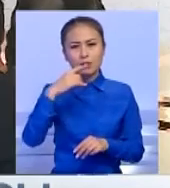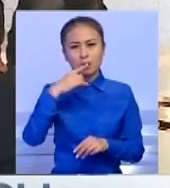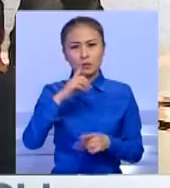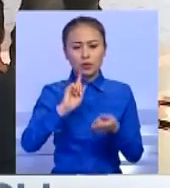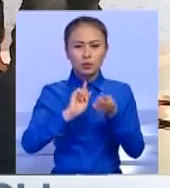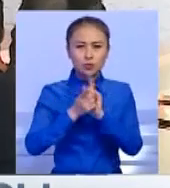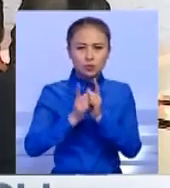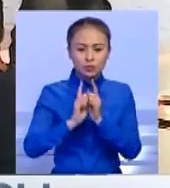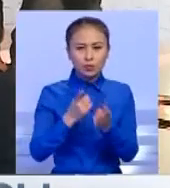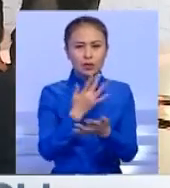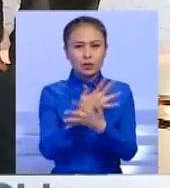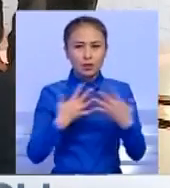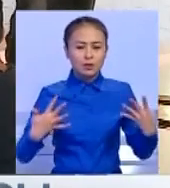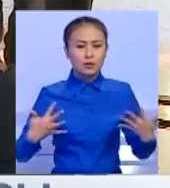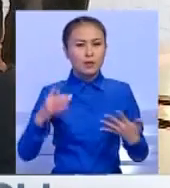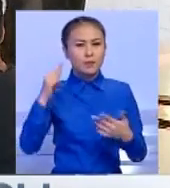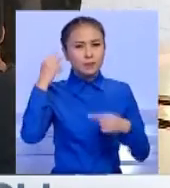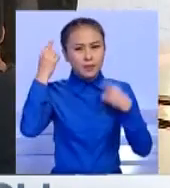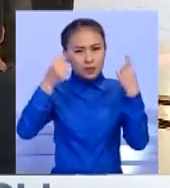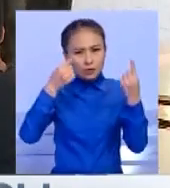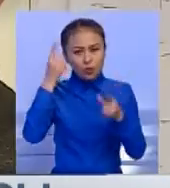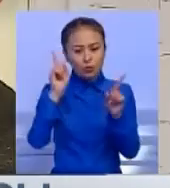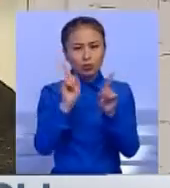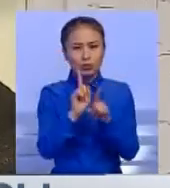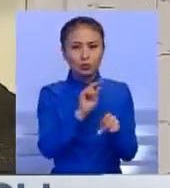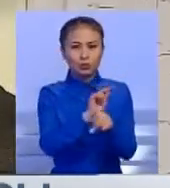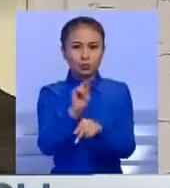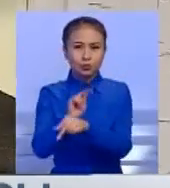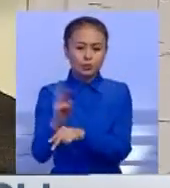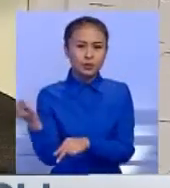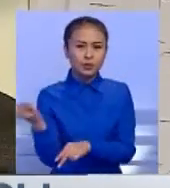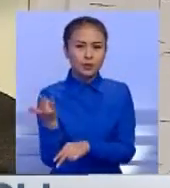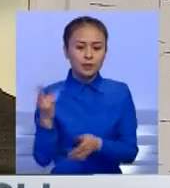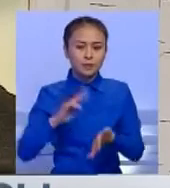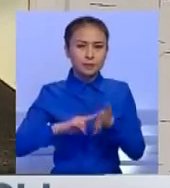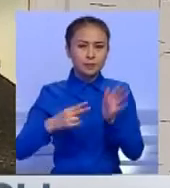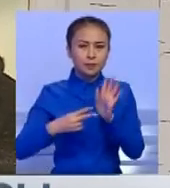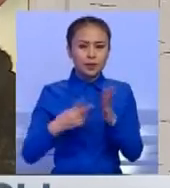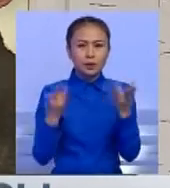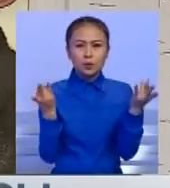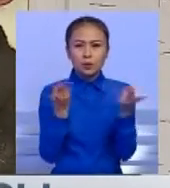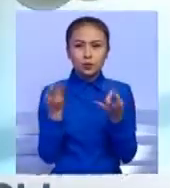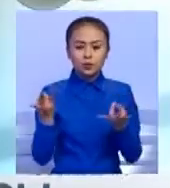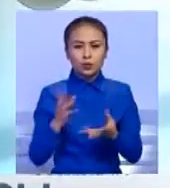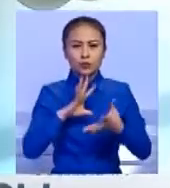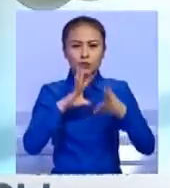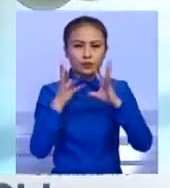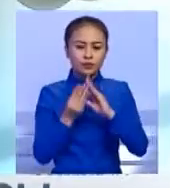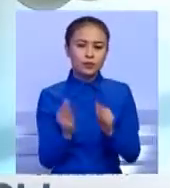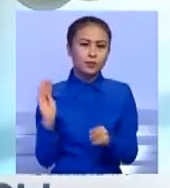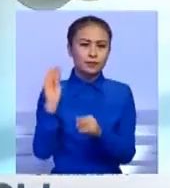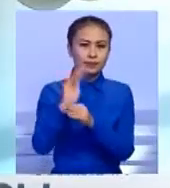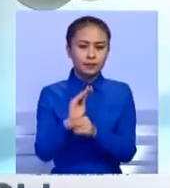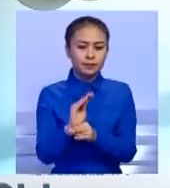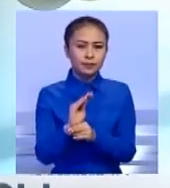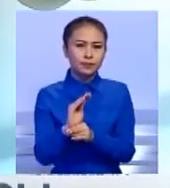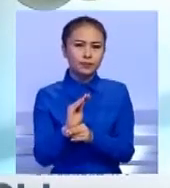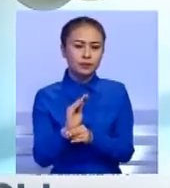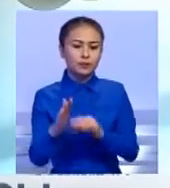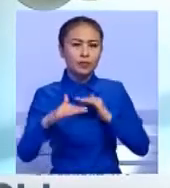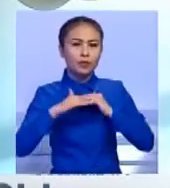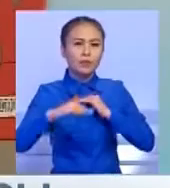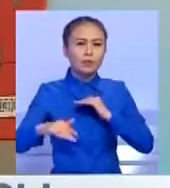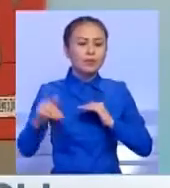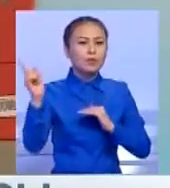сурт аудармашы сияқты мамандарды әзірлеу мәселесі бар. Қажетті техникалық жабдықтарды тағы қосыңыз. Отандық